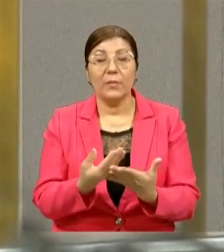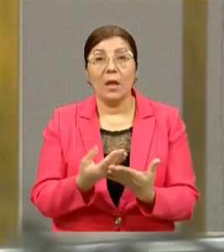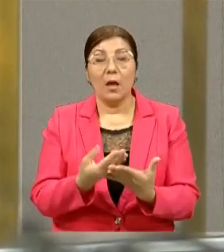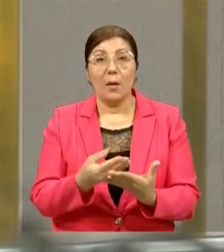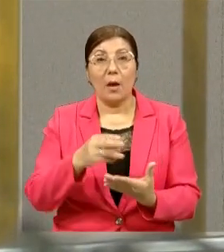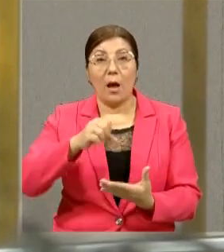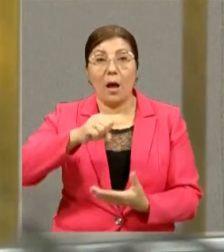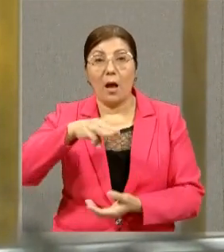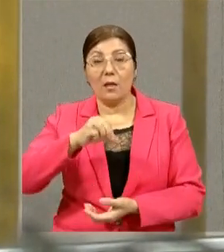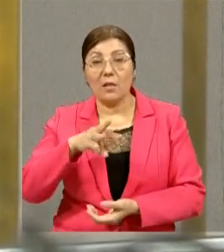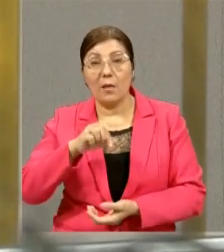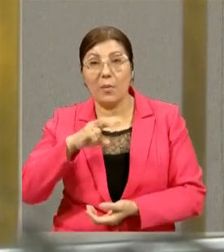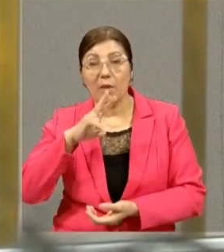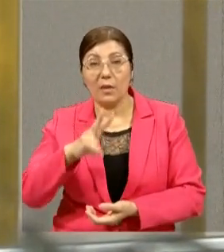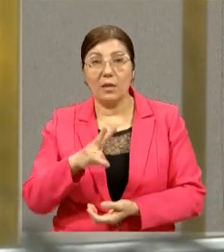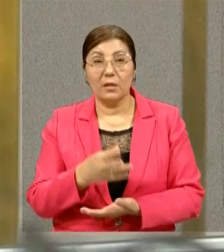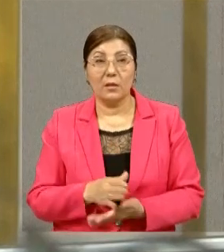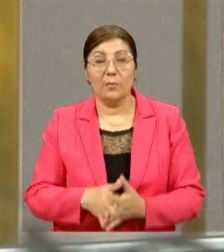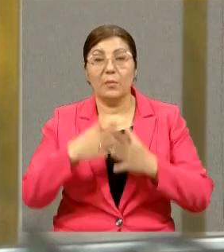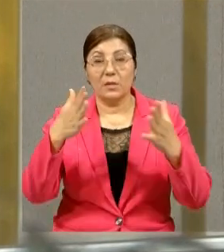акен и тельства